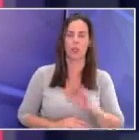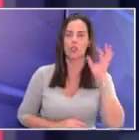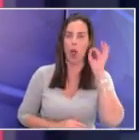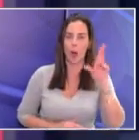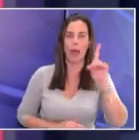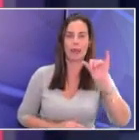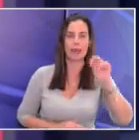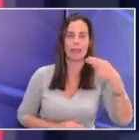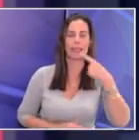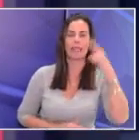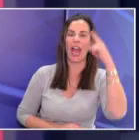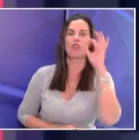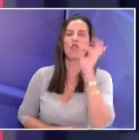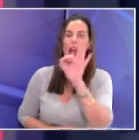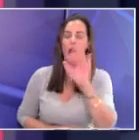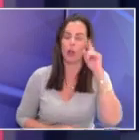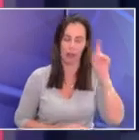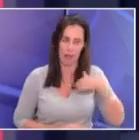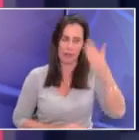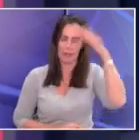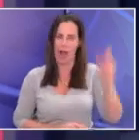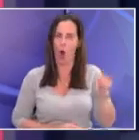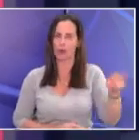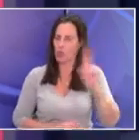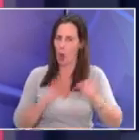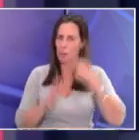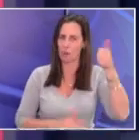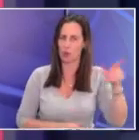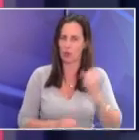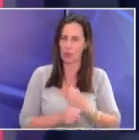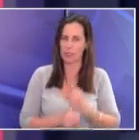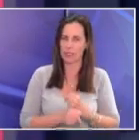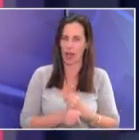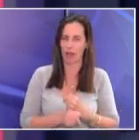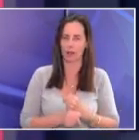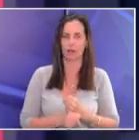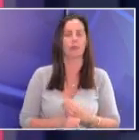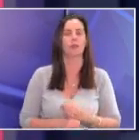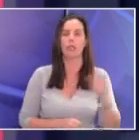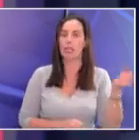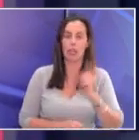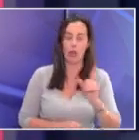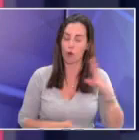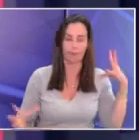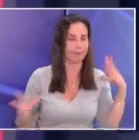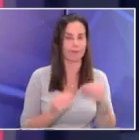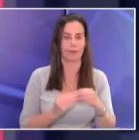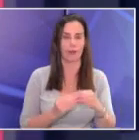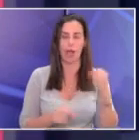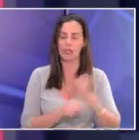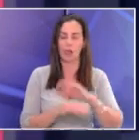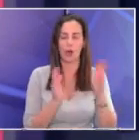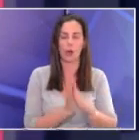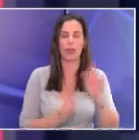זילבר תציג את עמדתך, לא את עמדתה, אני הרי מכירה אותה. זה לא פעם ראשונה, הייתה בדיונים. היא לאורך כל הדרך, הלכה נגד